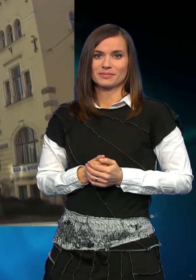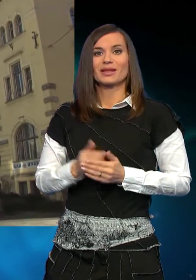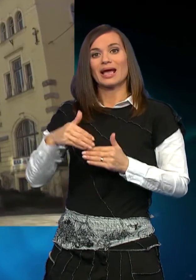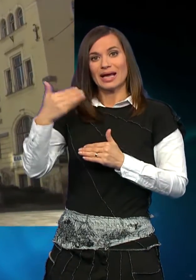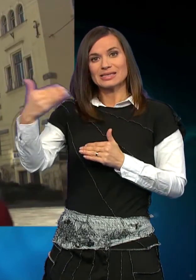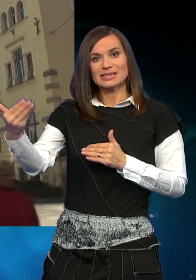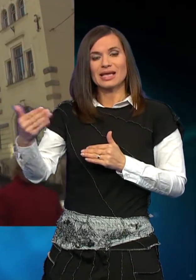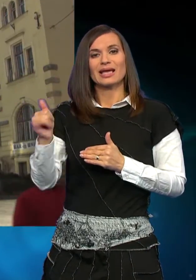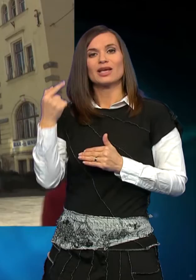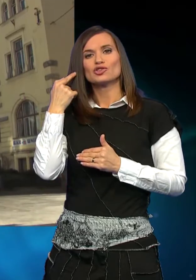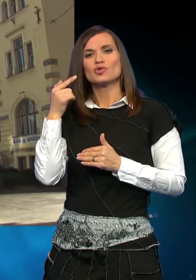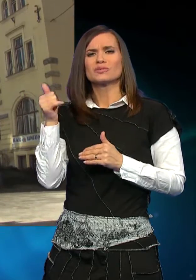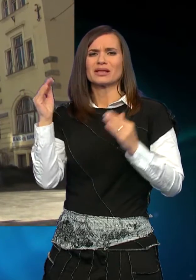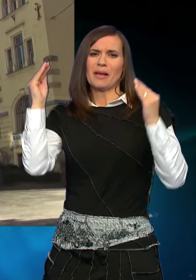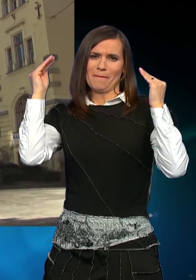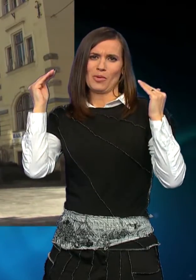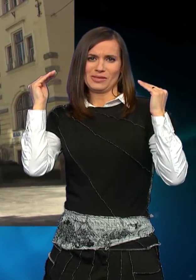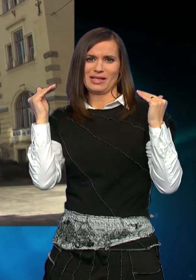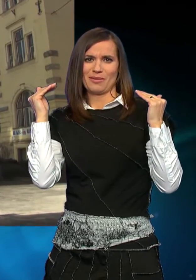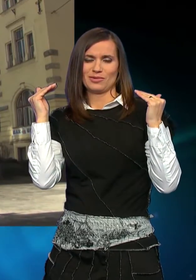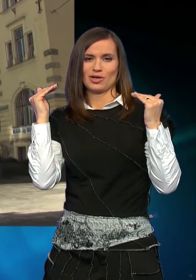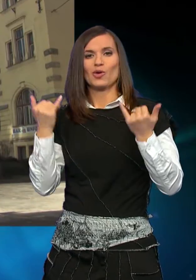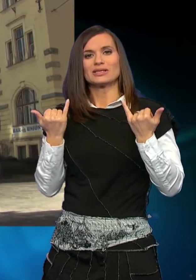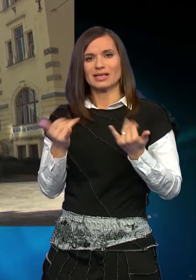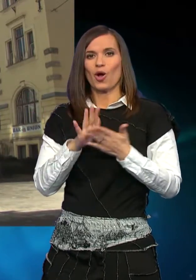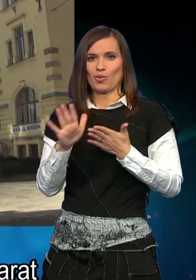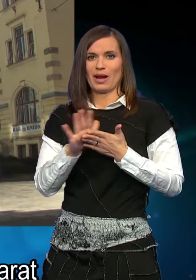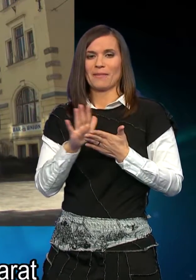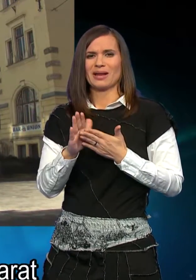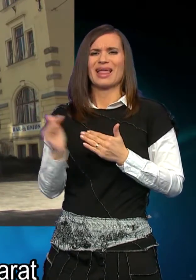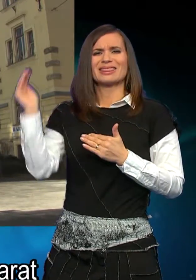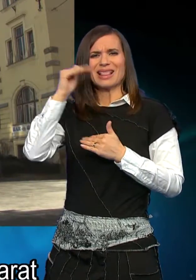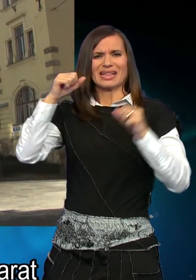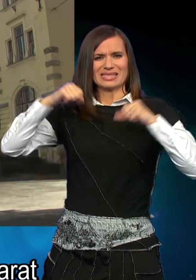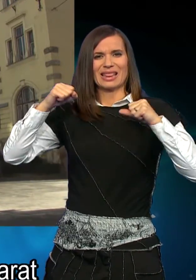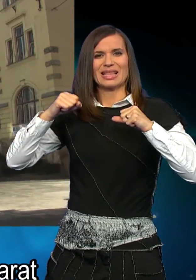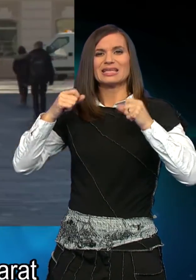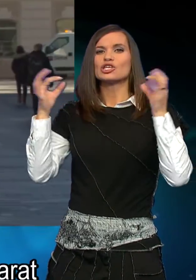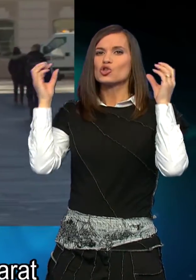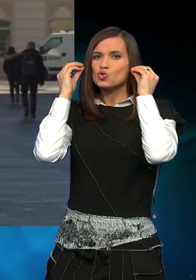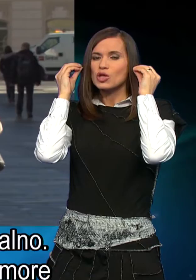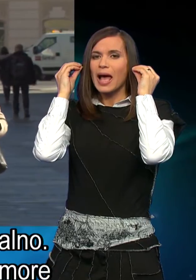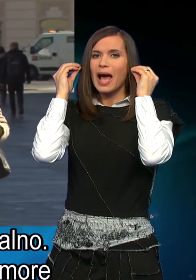Pozneje se ji je sluh spet poslabšal. Zdaj uporablja nadstandardni slušni aparat